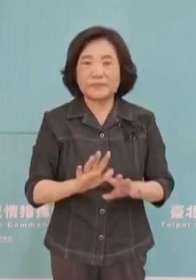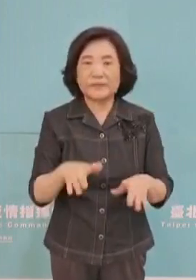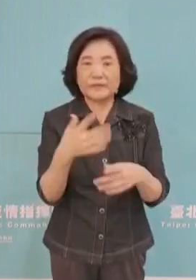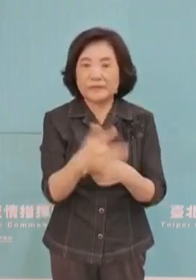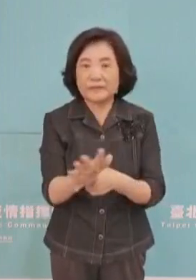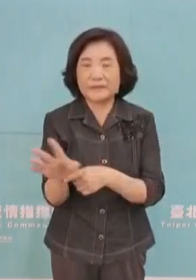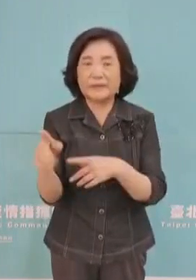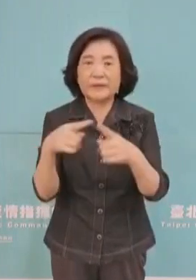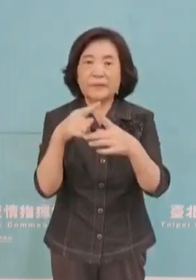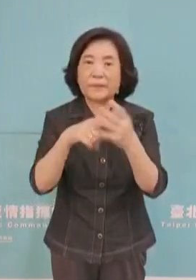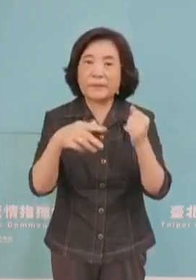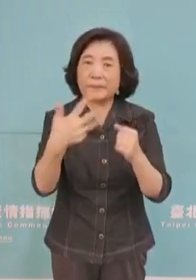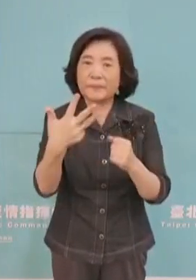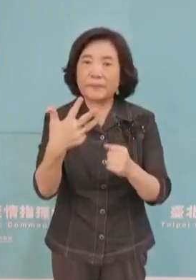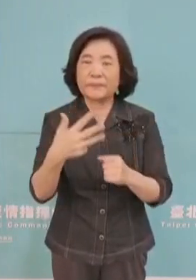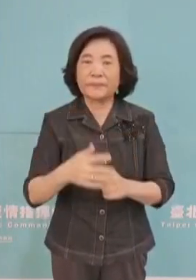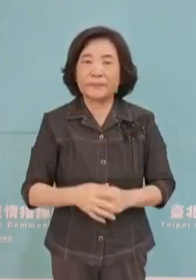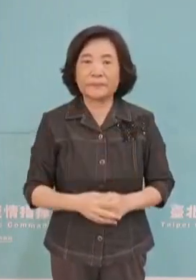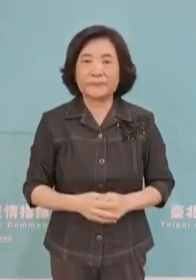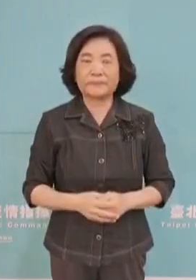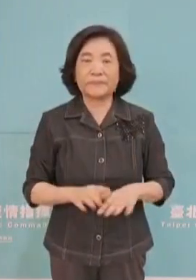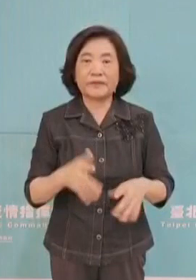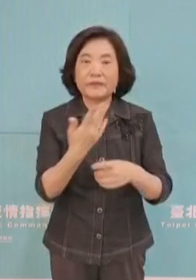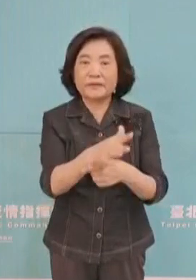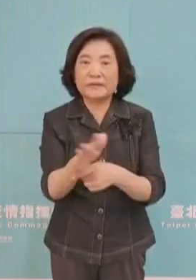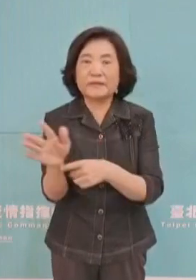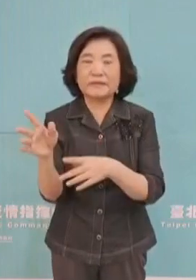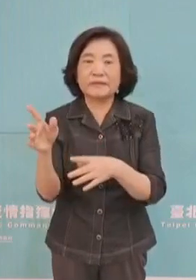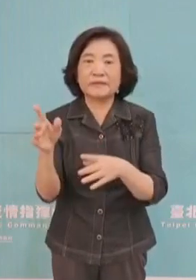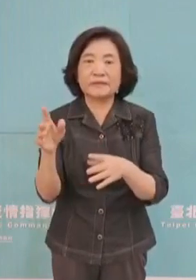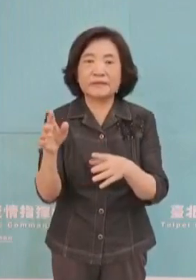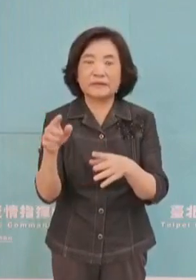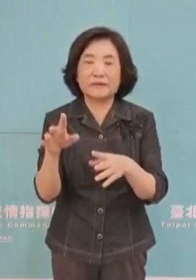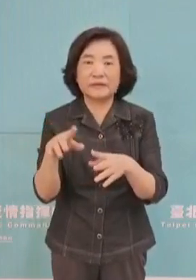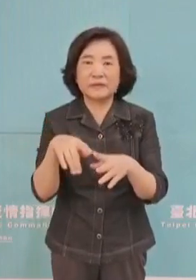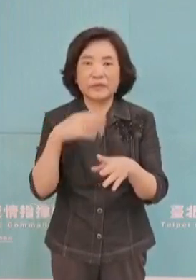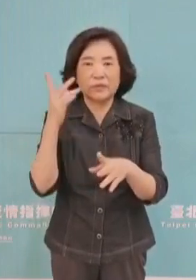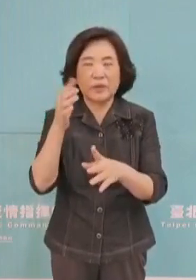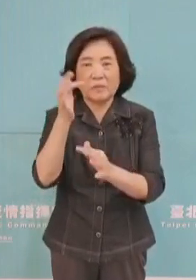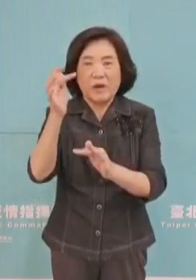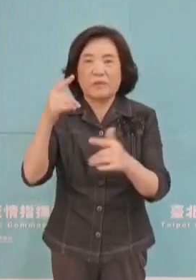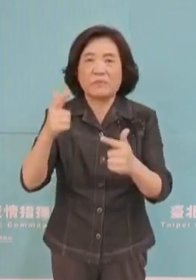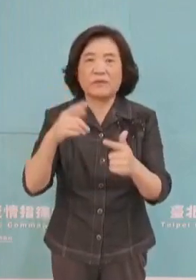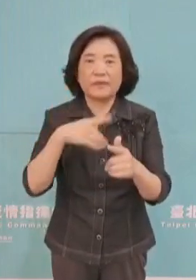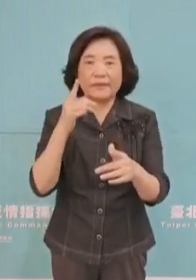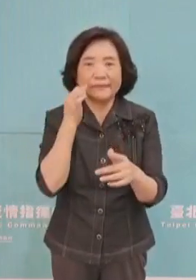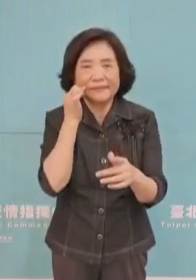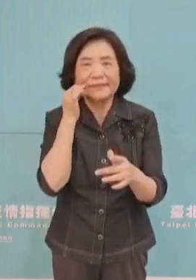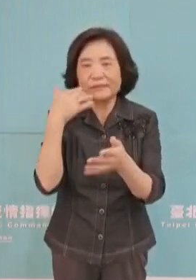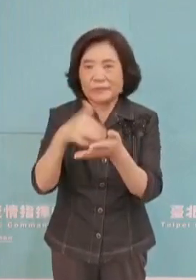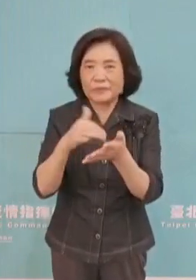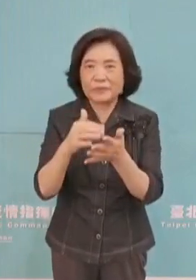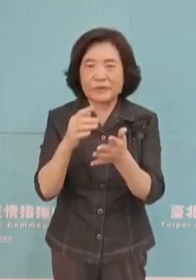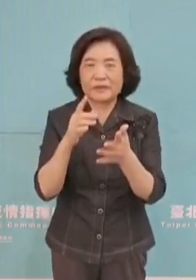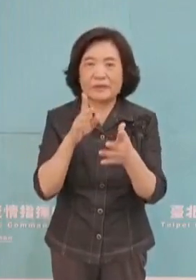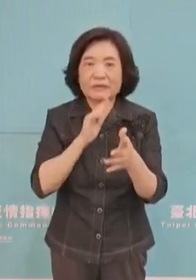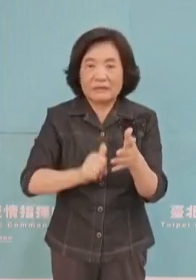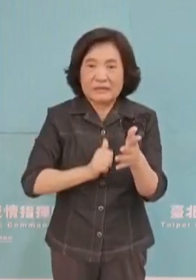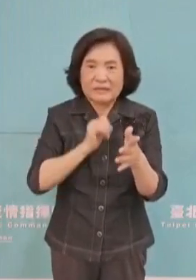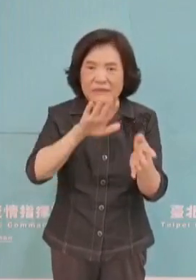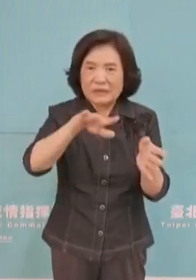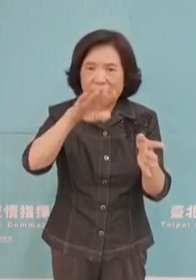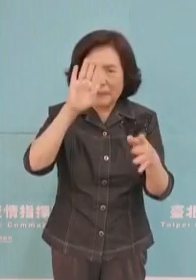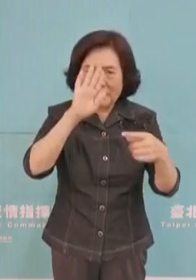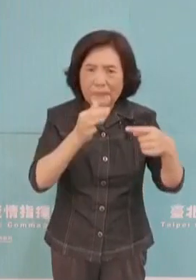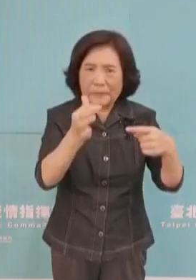亡案例是8例哈，其实这死亡案例已经不是很准确了，因为它很难去反映疫情的状